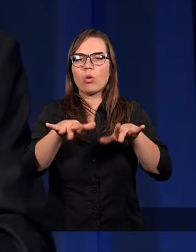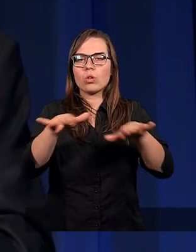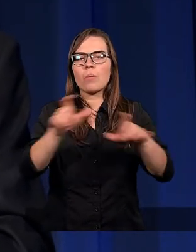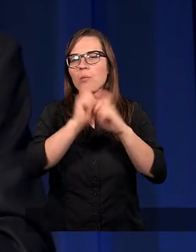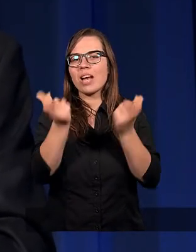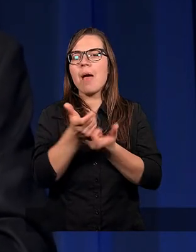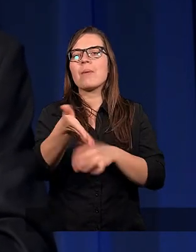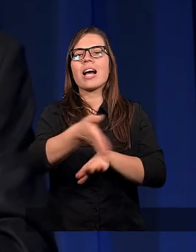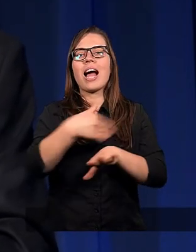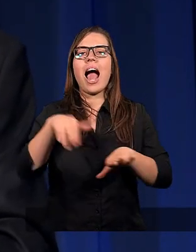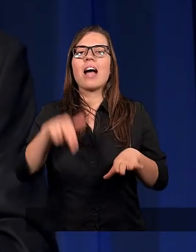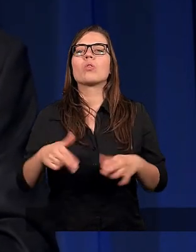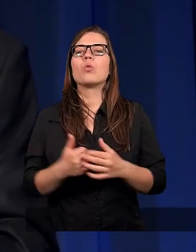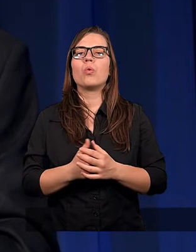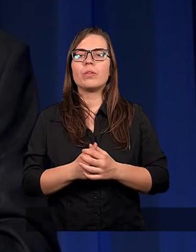po całym kraju.